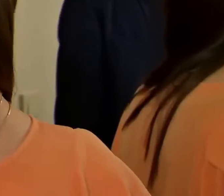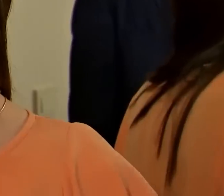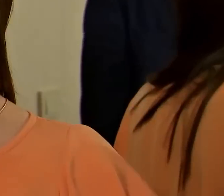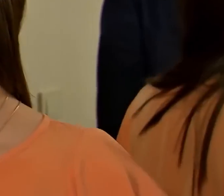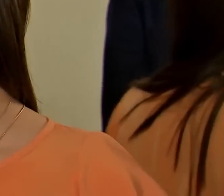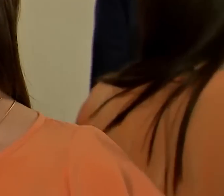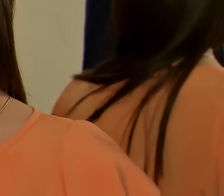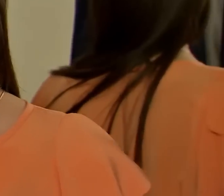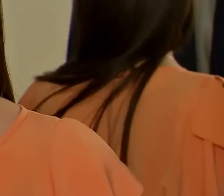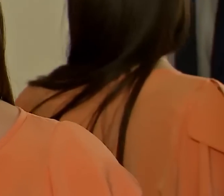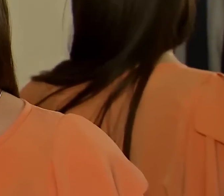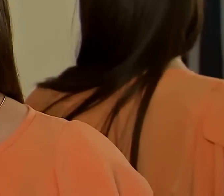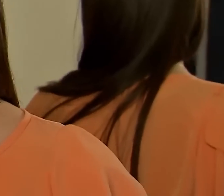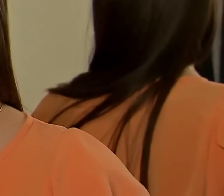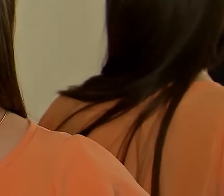Ona döndü.